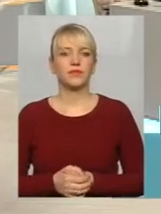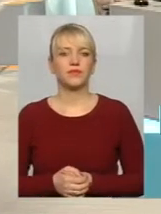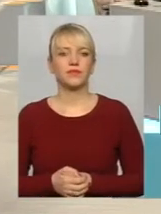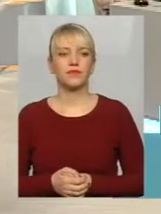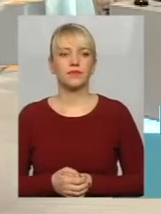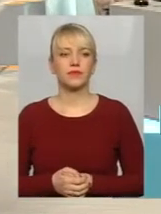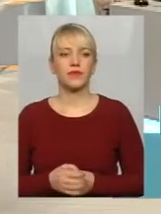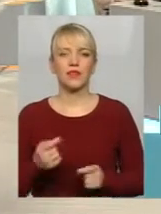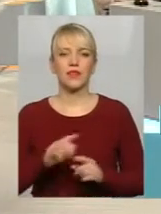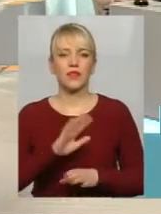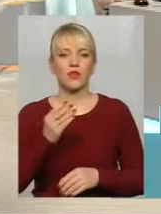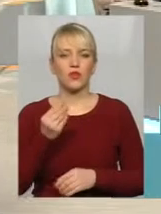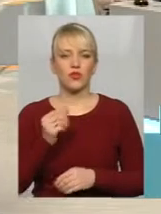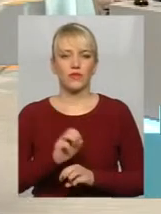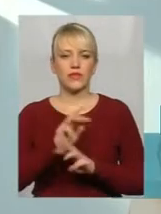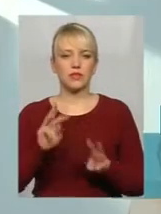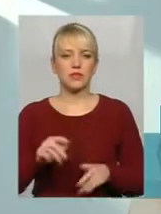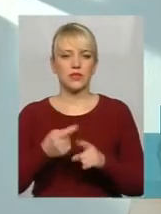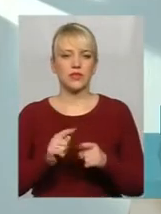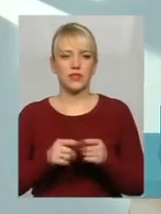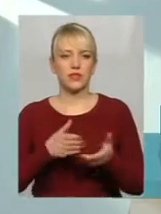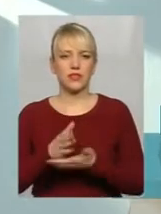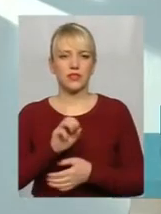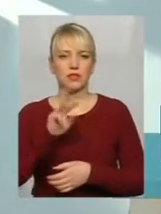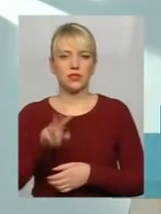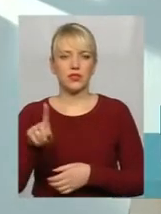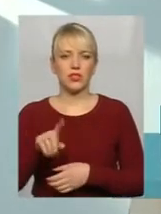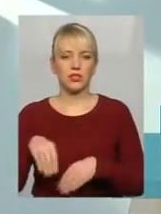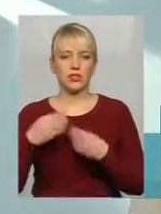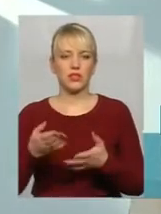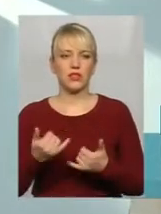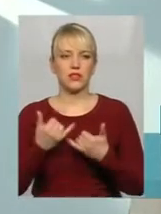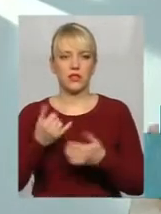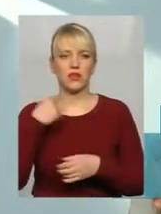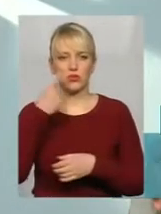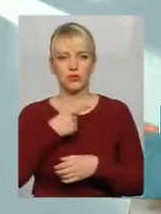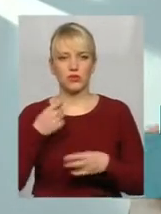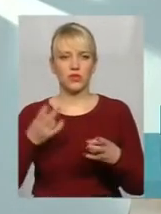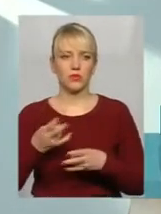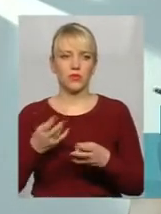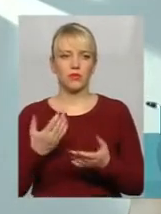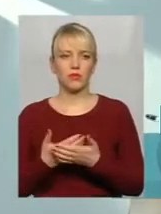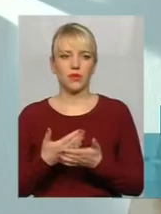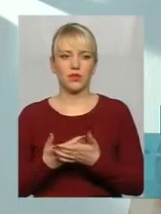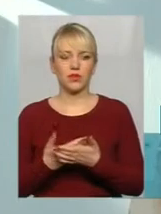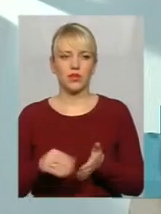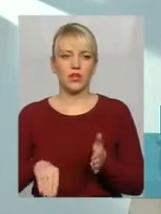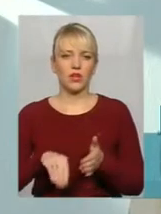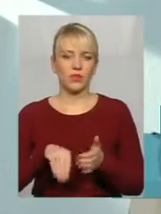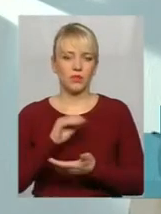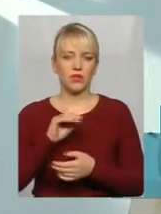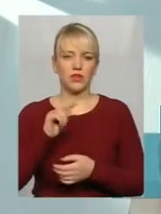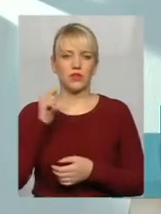Не грошове забезпечення, це вид забезпечення, яке надається там для особистих потреб, закупити зубну